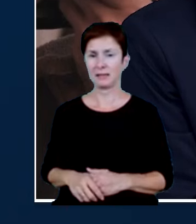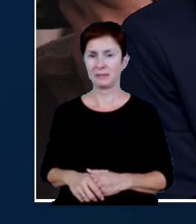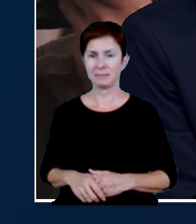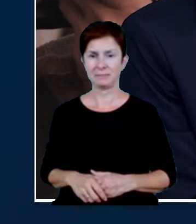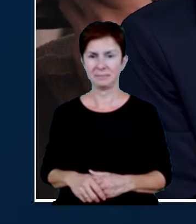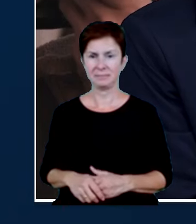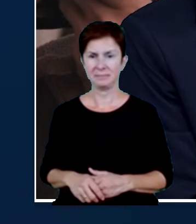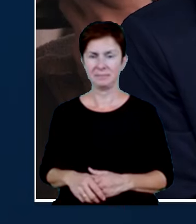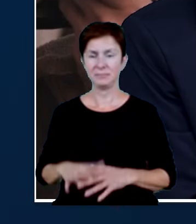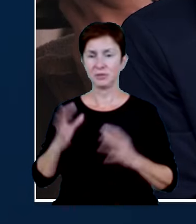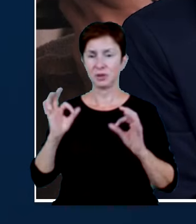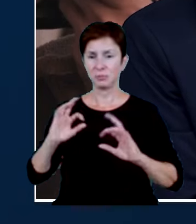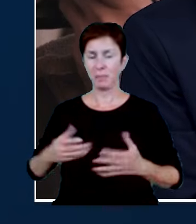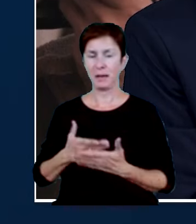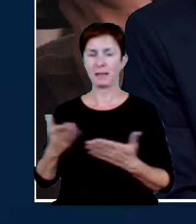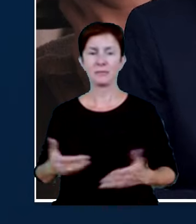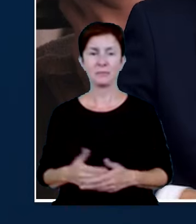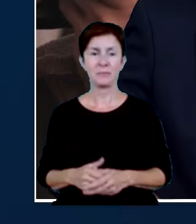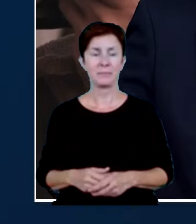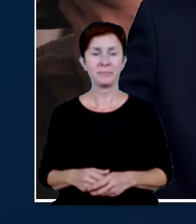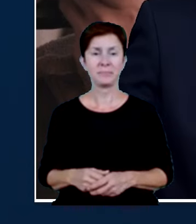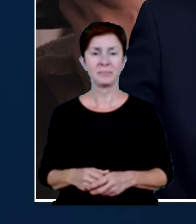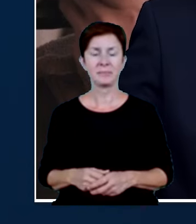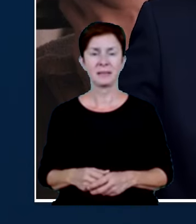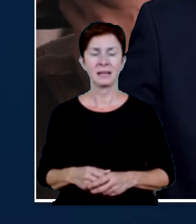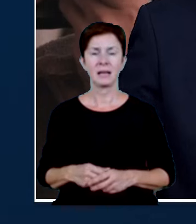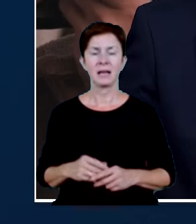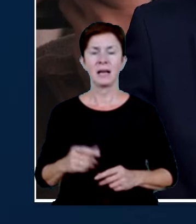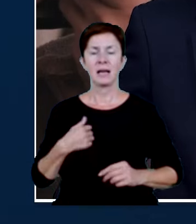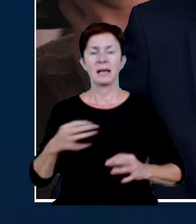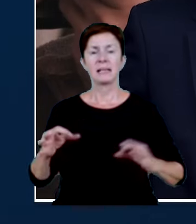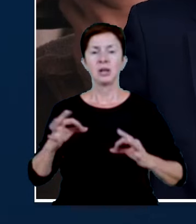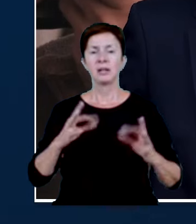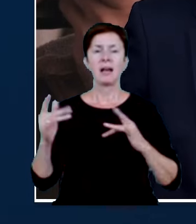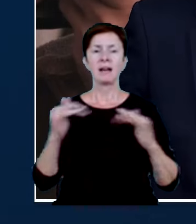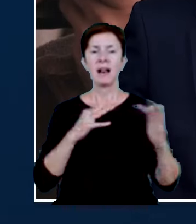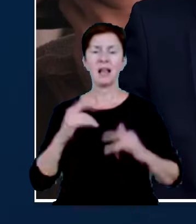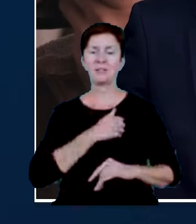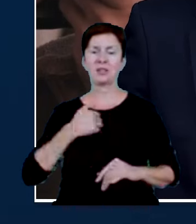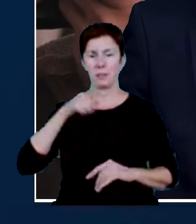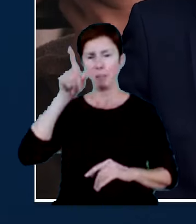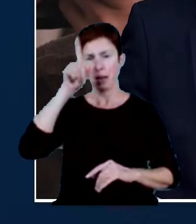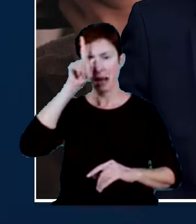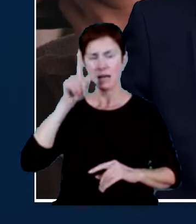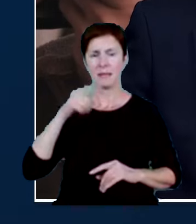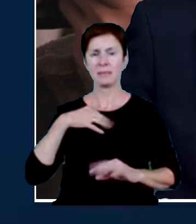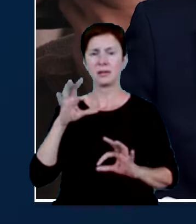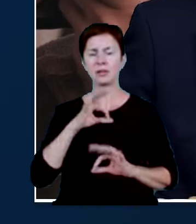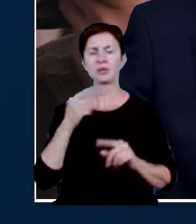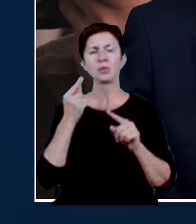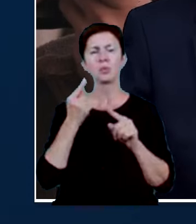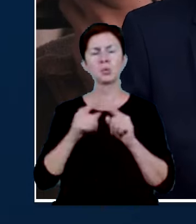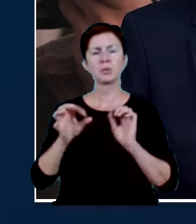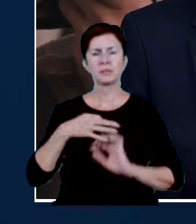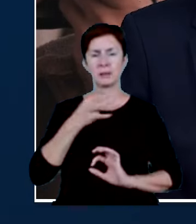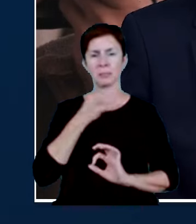państwu. Zanim do historii relacji między Warszawą a Berlinem, to dwa słowa, w jakiej sytuacji